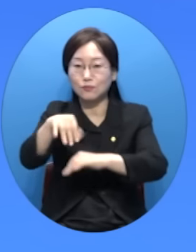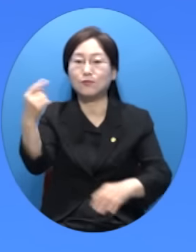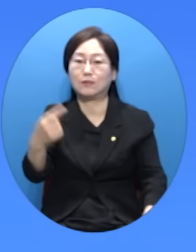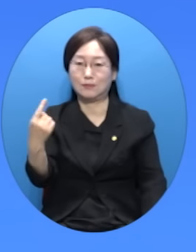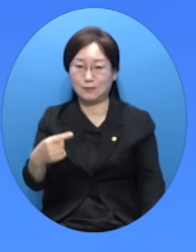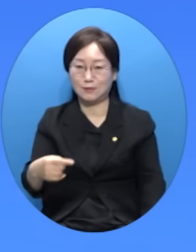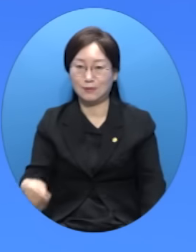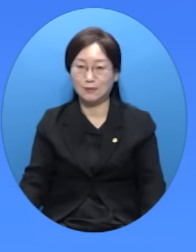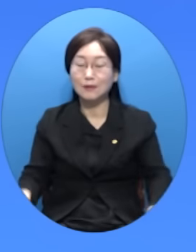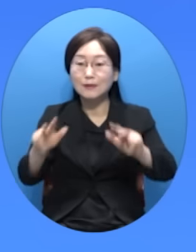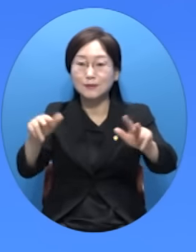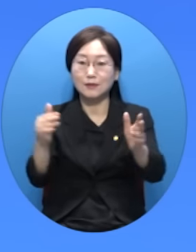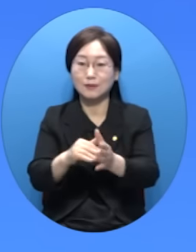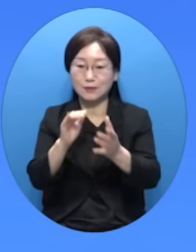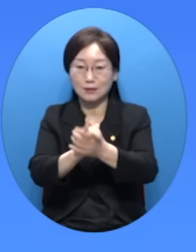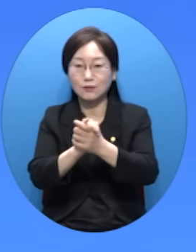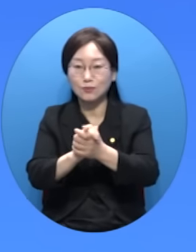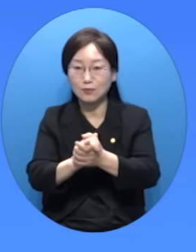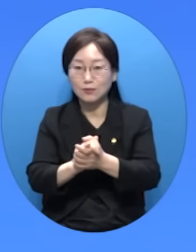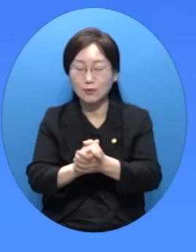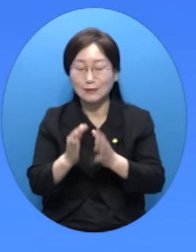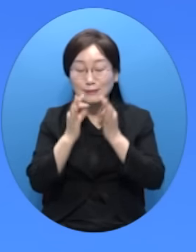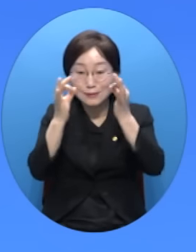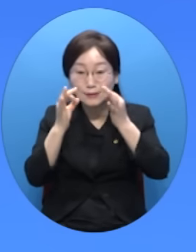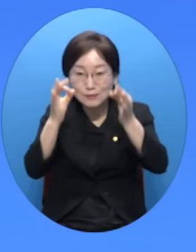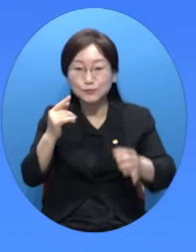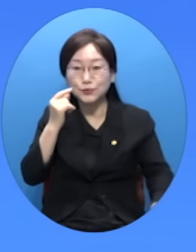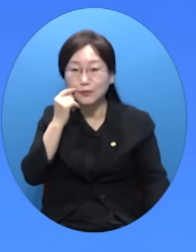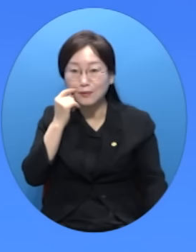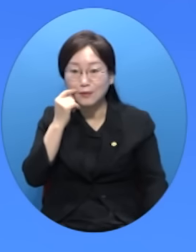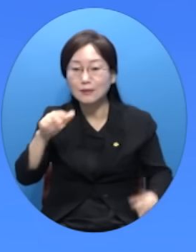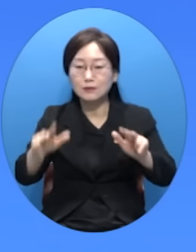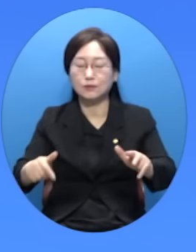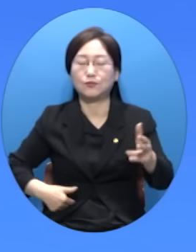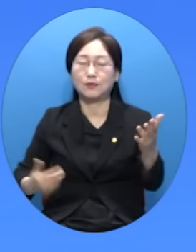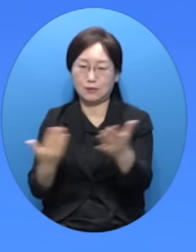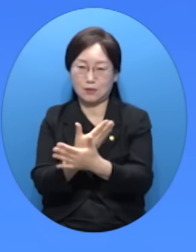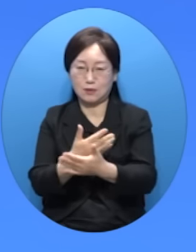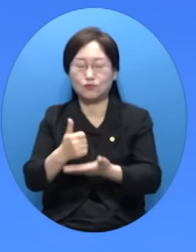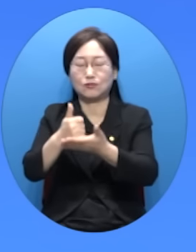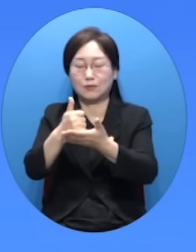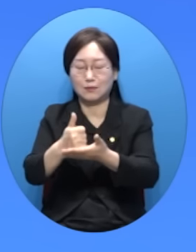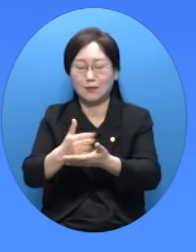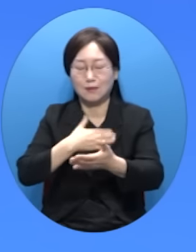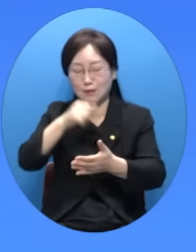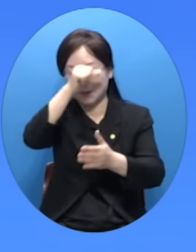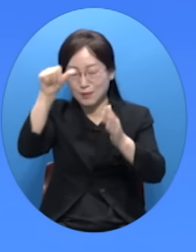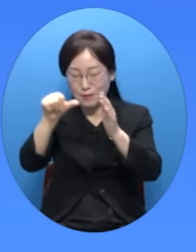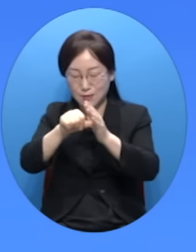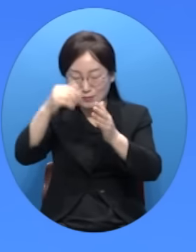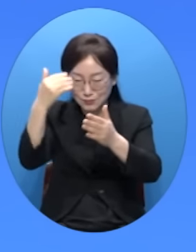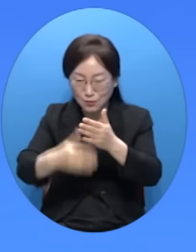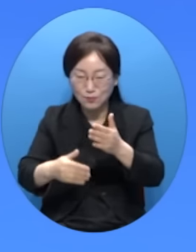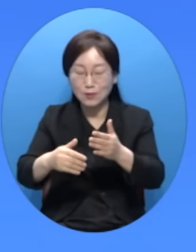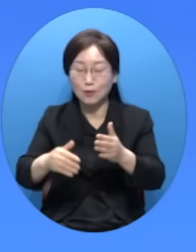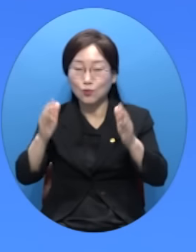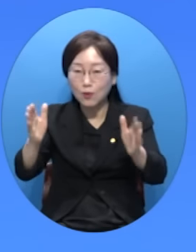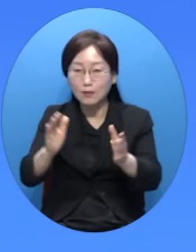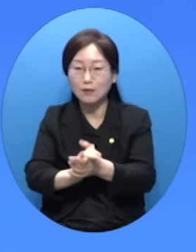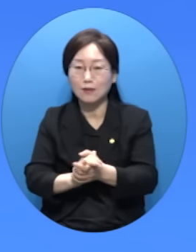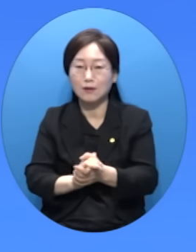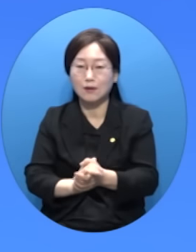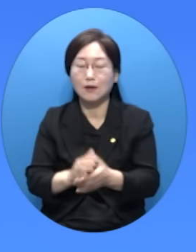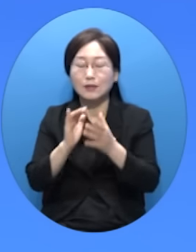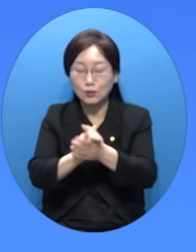것입니다. 지금까지 기도에 우리가 최선을 다하지 못했다면 오늘 회개하고 주님 나의 남은 여생 기도에 힘써서 하나님께